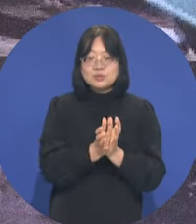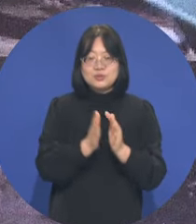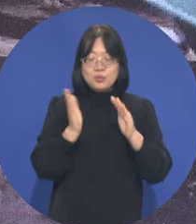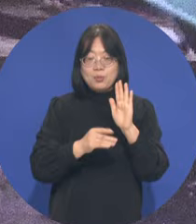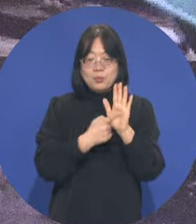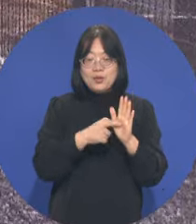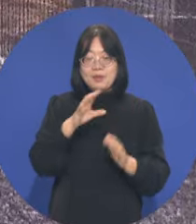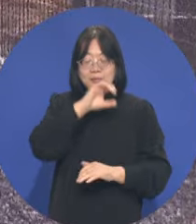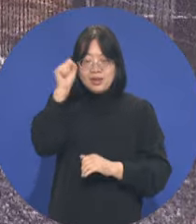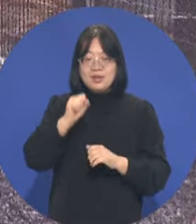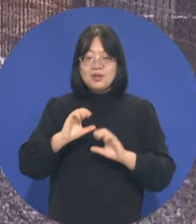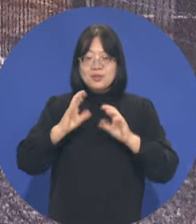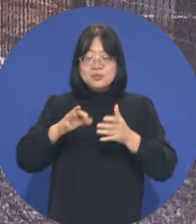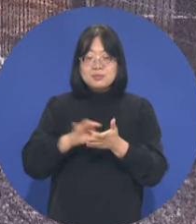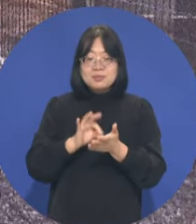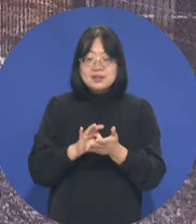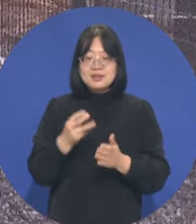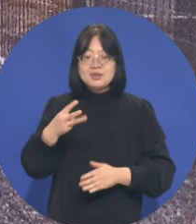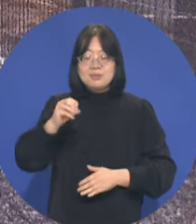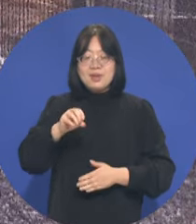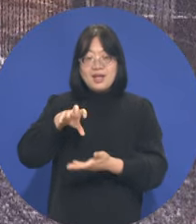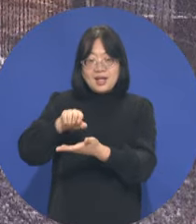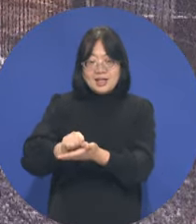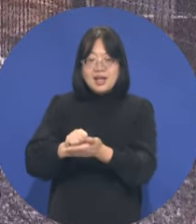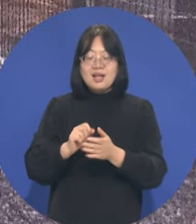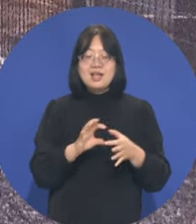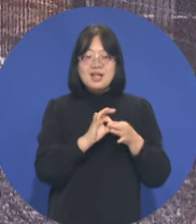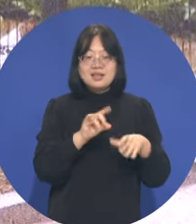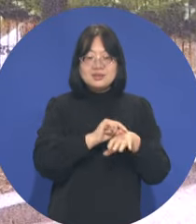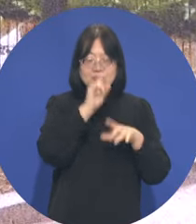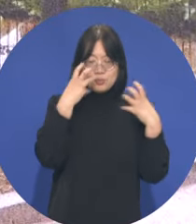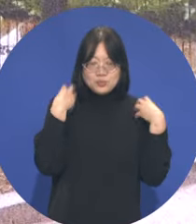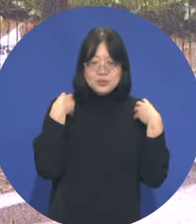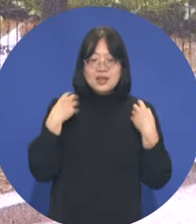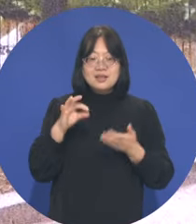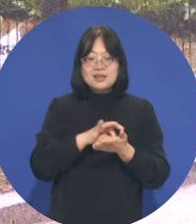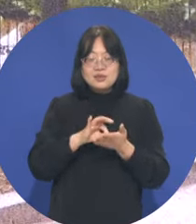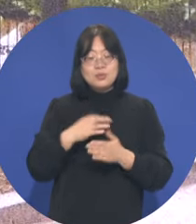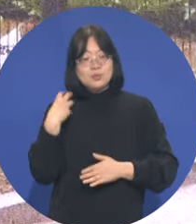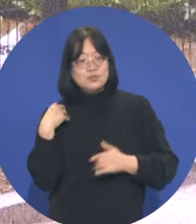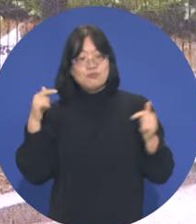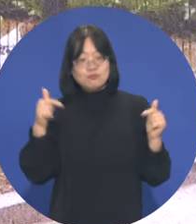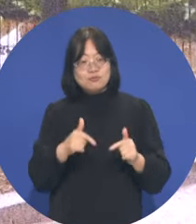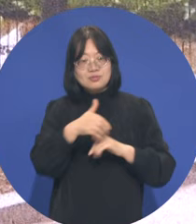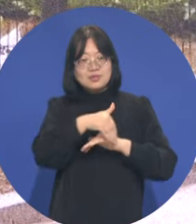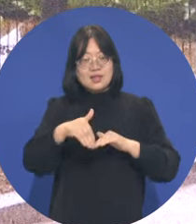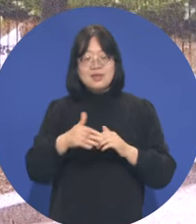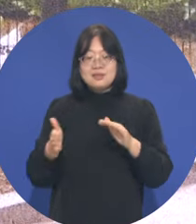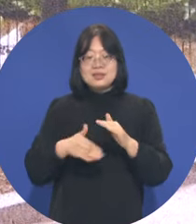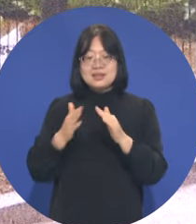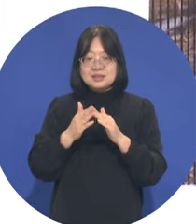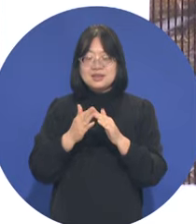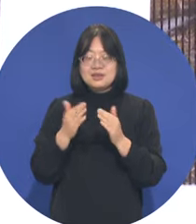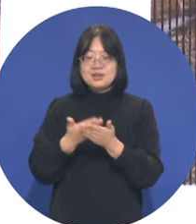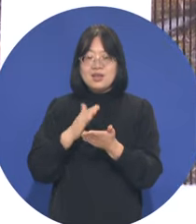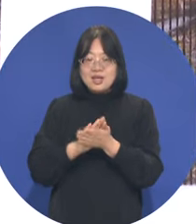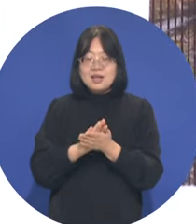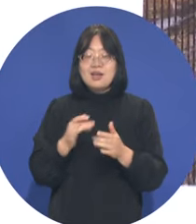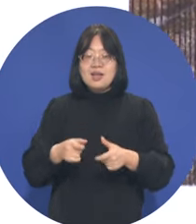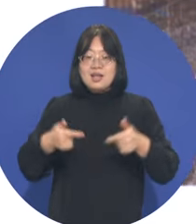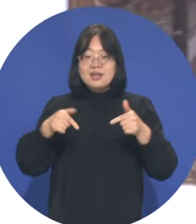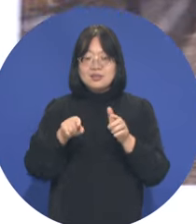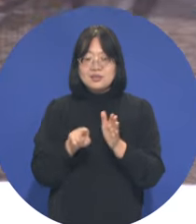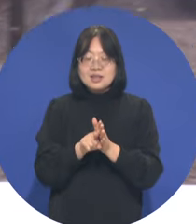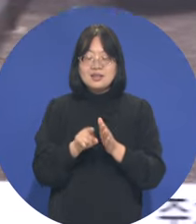3천만 원을 확보하며 관련 지자체의 재정 부담도 덜어줄 전망입니다 빈집정비 활성화로 더 안전하고